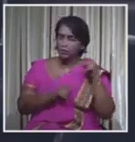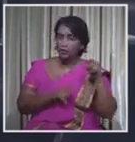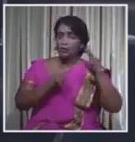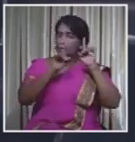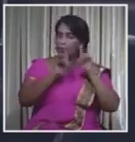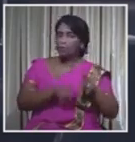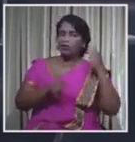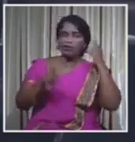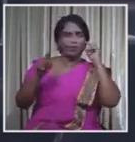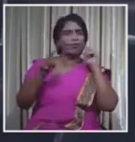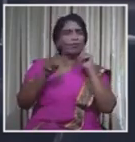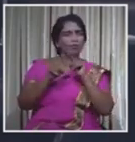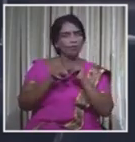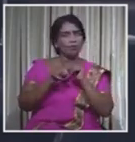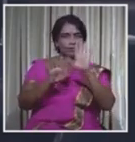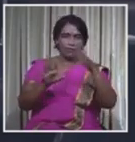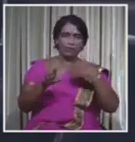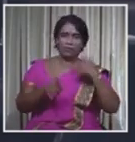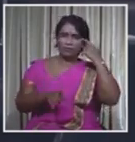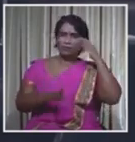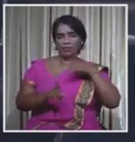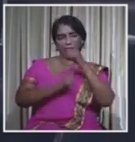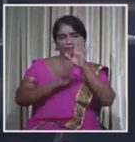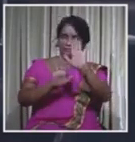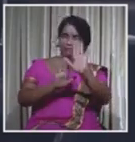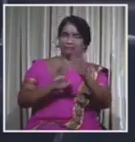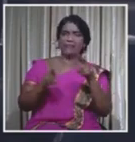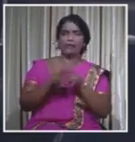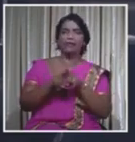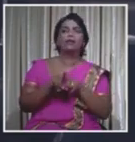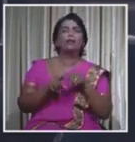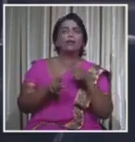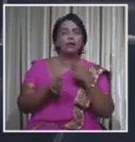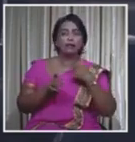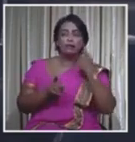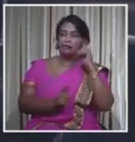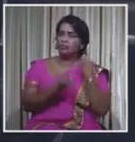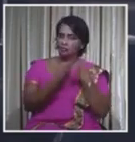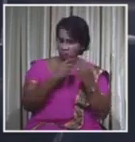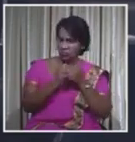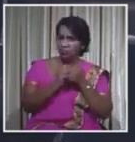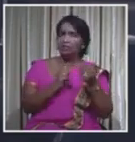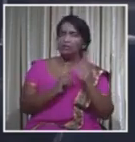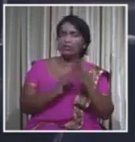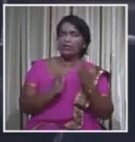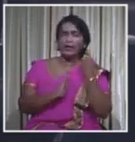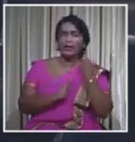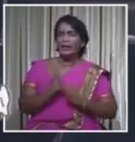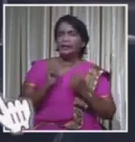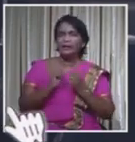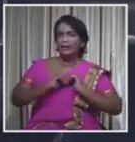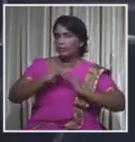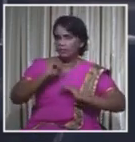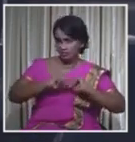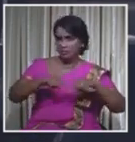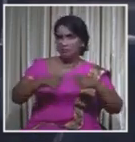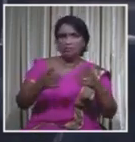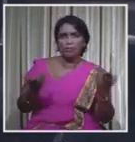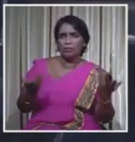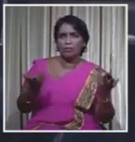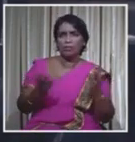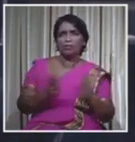මේවා සම්බන්ධයෙන්, හරියට මගේ බයිලා මම කියන්න, මේවා සම්බන්ධයෙන් පරීක්ෂණයක් කරනවාද, නීතිමය ක්‍රියාමාර්ග ගන්නවාද කියලා.